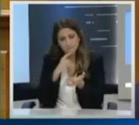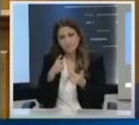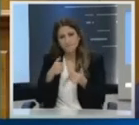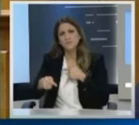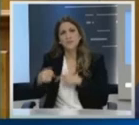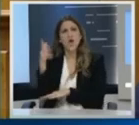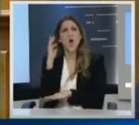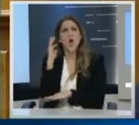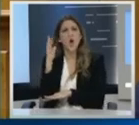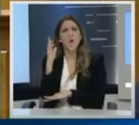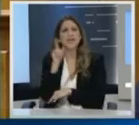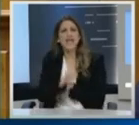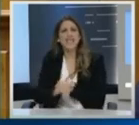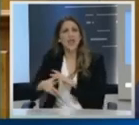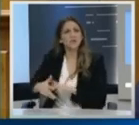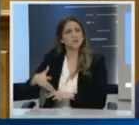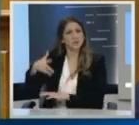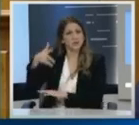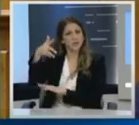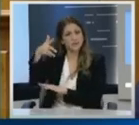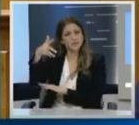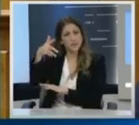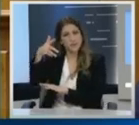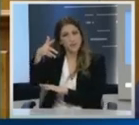στην ομιλία του κ. Μητσοτάκης